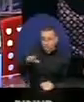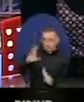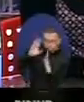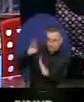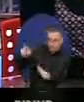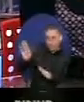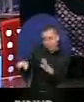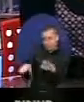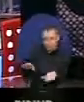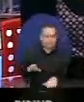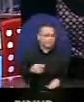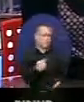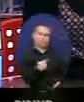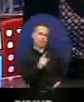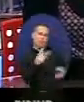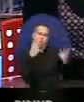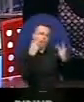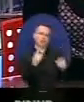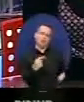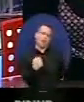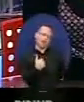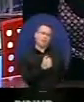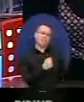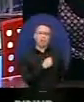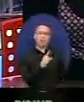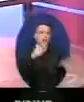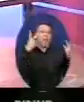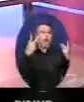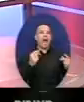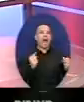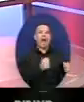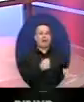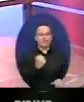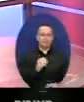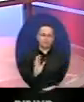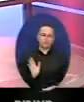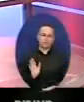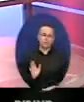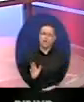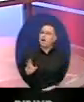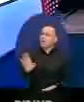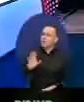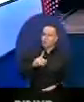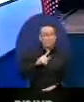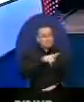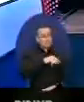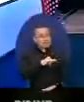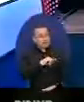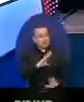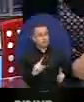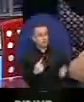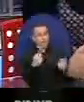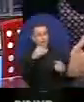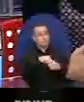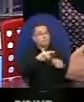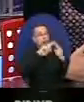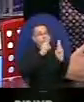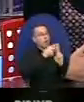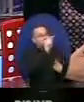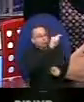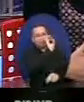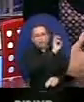וזה מקום קצת אחר. אבל יש לא מעט מנהיגות דתיות שמבצבצות לאחרונה. זה דבר מעניין מה שקורה בעולם הדתי, כי